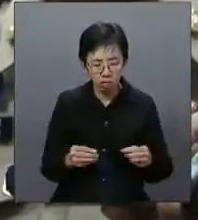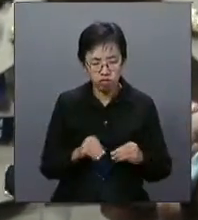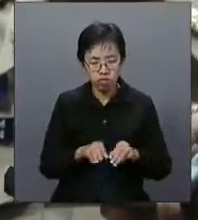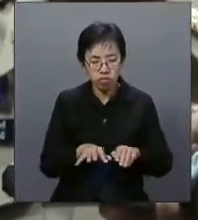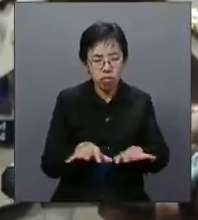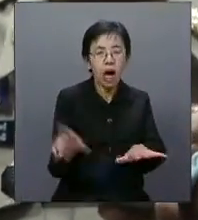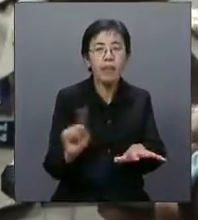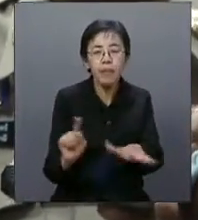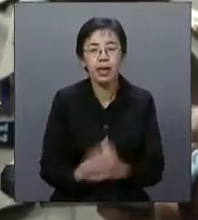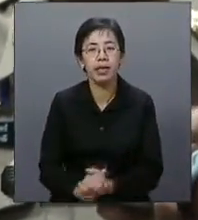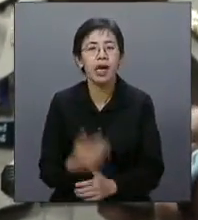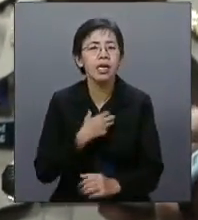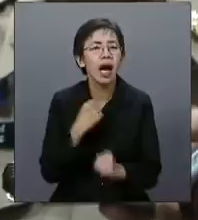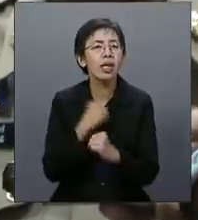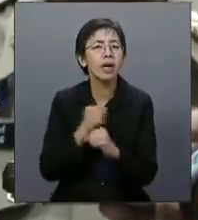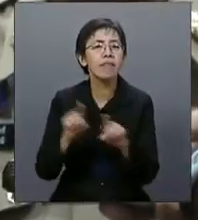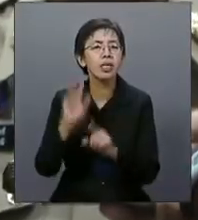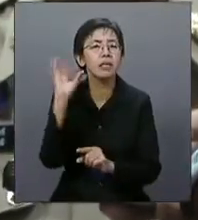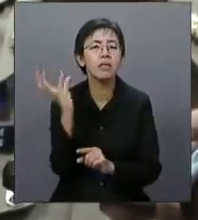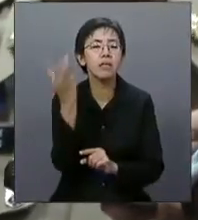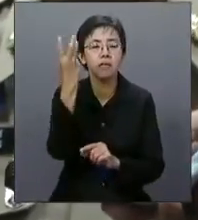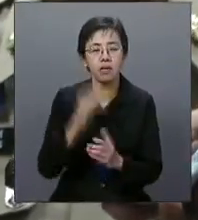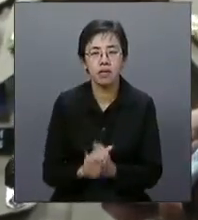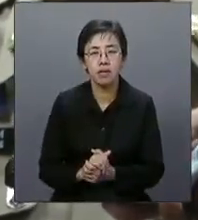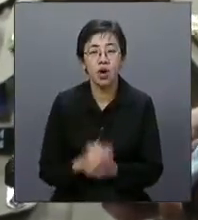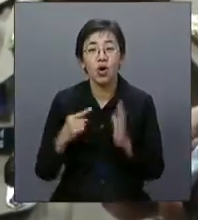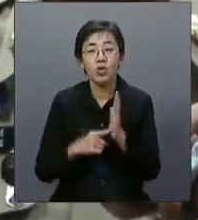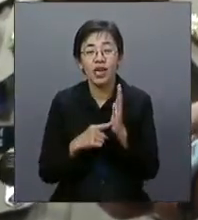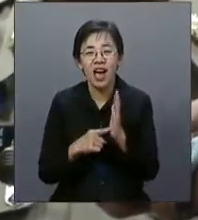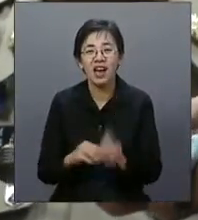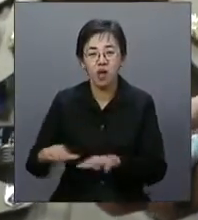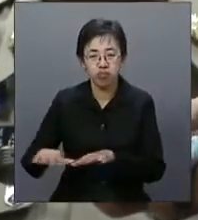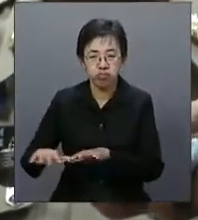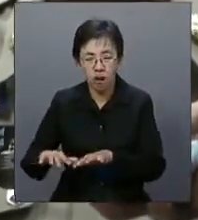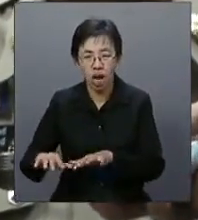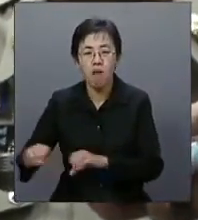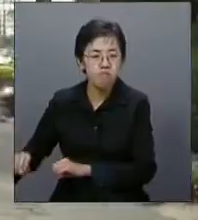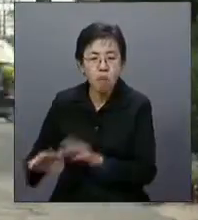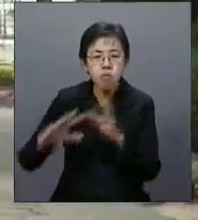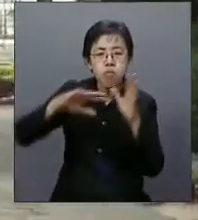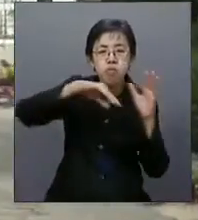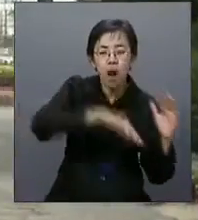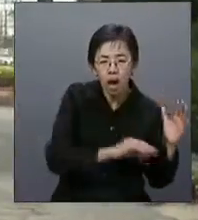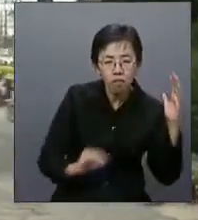นกับสากลคือเช่นซึนามิเกิดซึนามิประชาชนจะทำอย่างไร